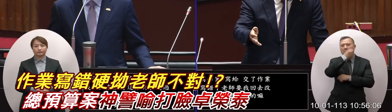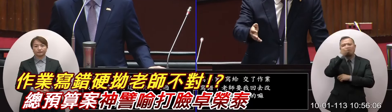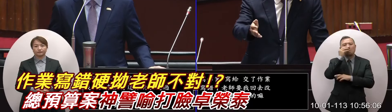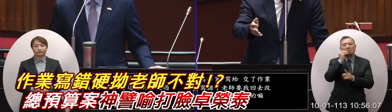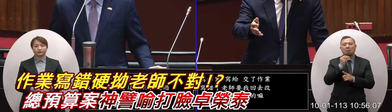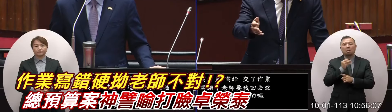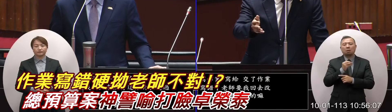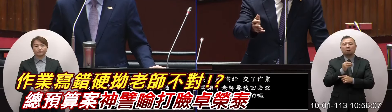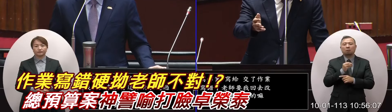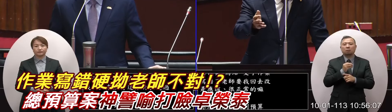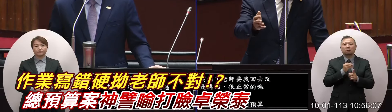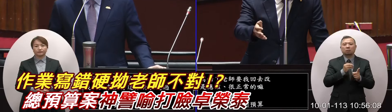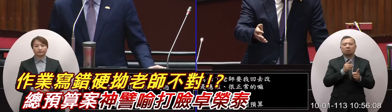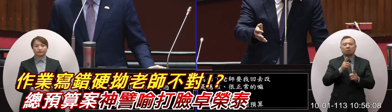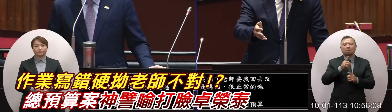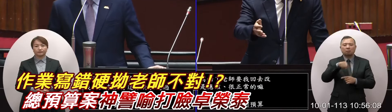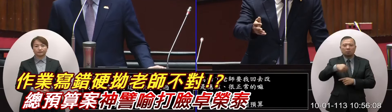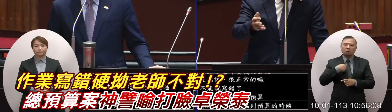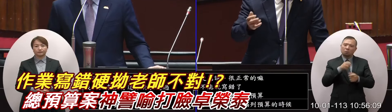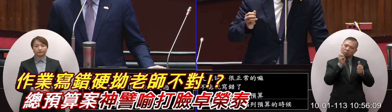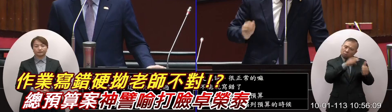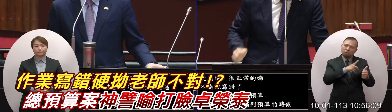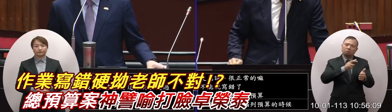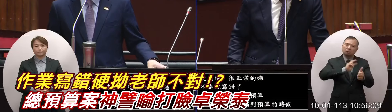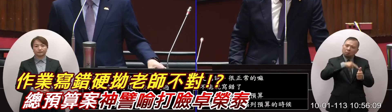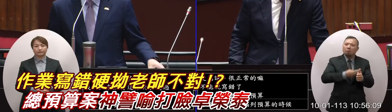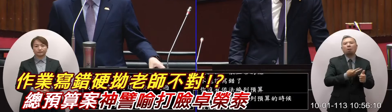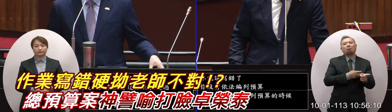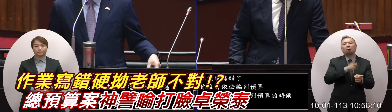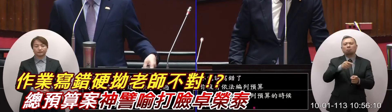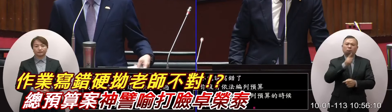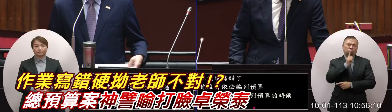讲，然后你跟我说是老师不对。